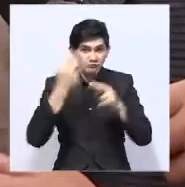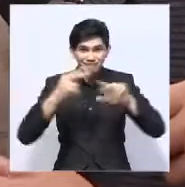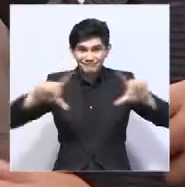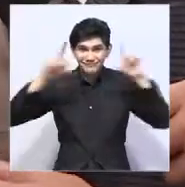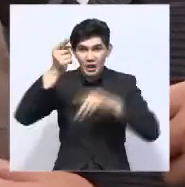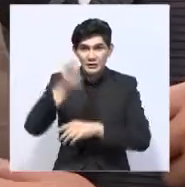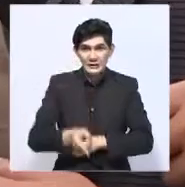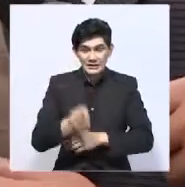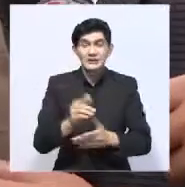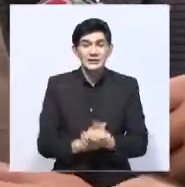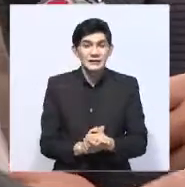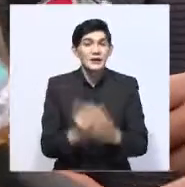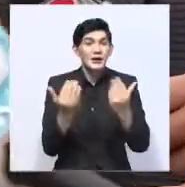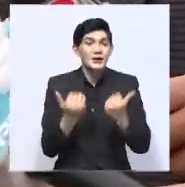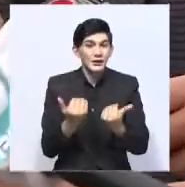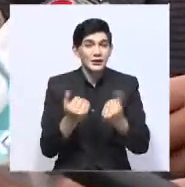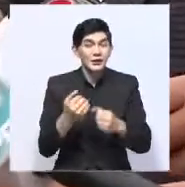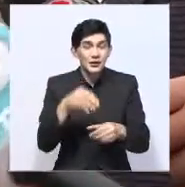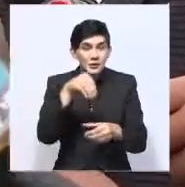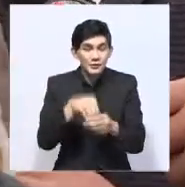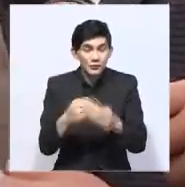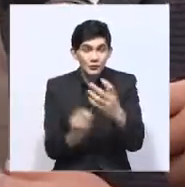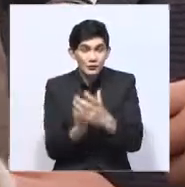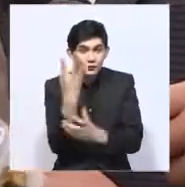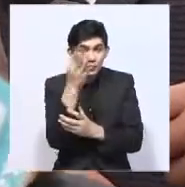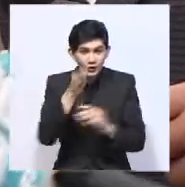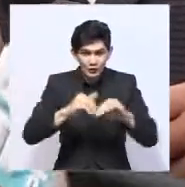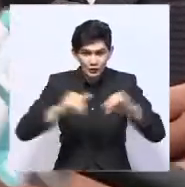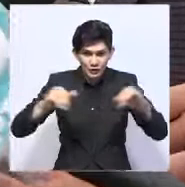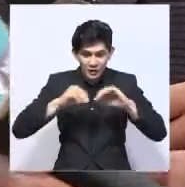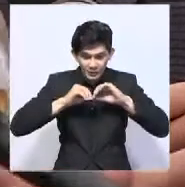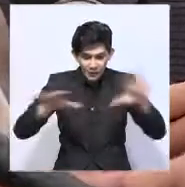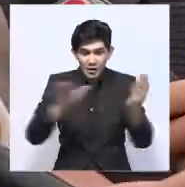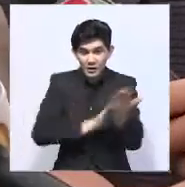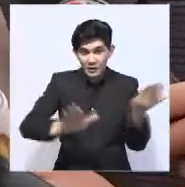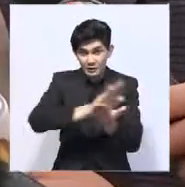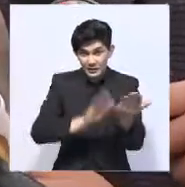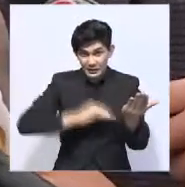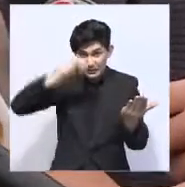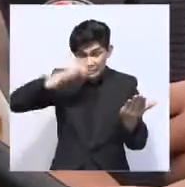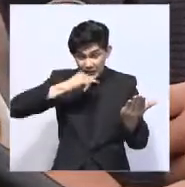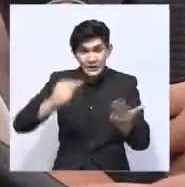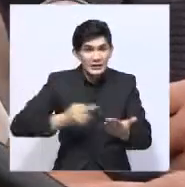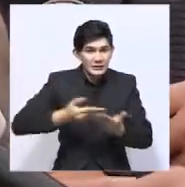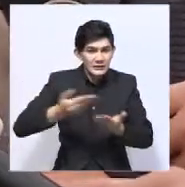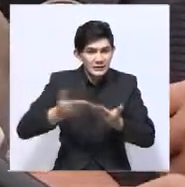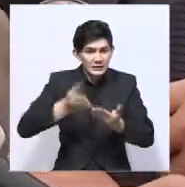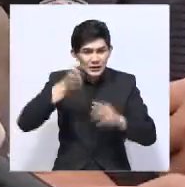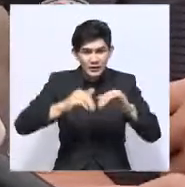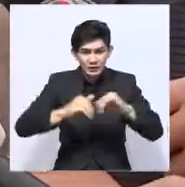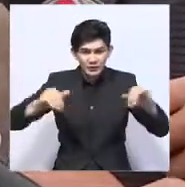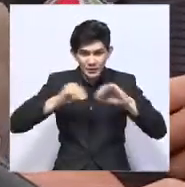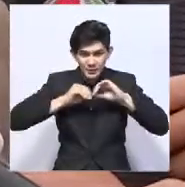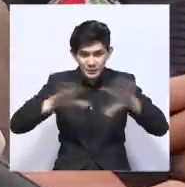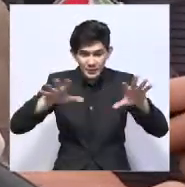อย่างแท้จริงโดยขณะนี้กระแสการปลูกทุเรียนนั้นกระจายไปทั่วประเทศแล้วก็กระแสการบริโภคทุเรียนนั้นกระจ